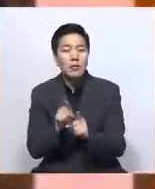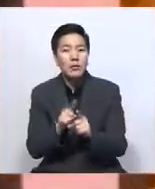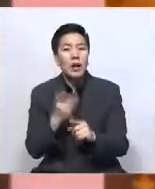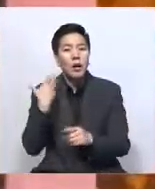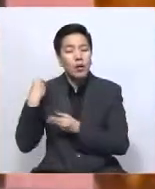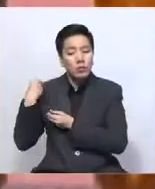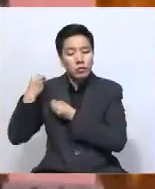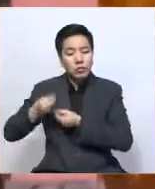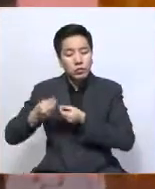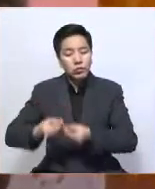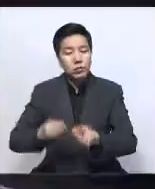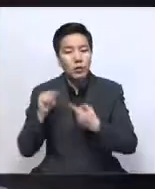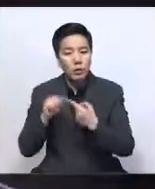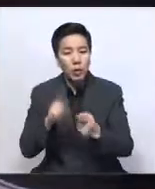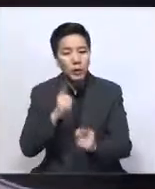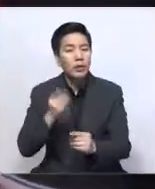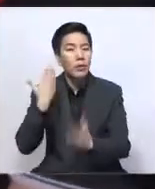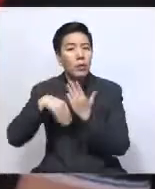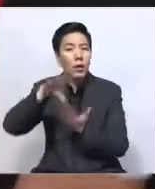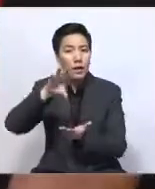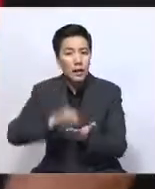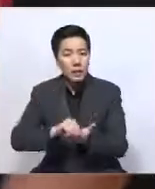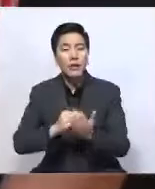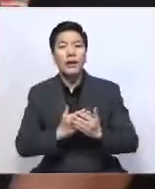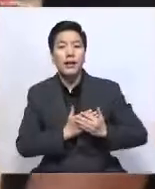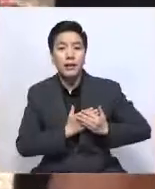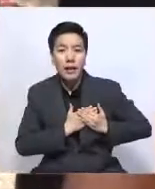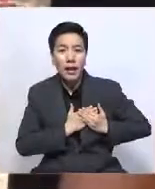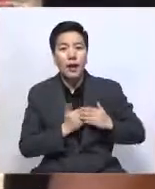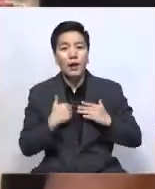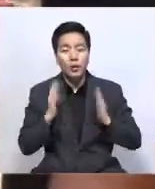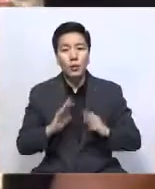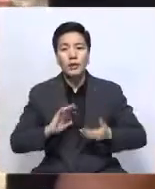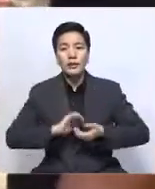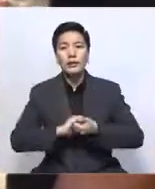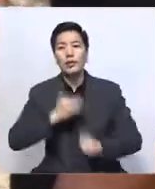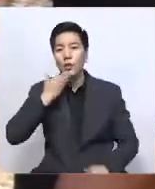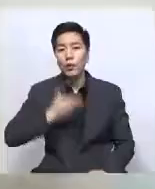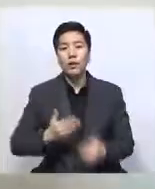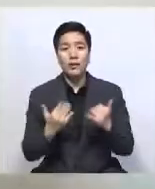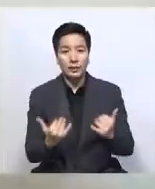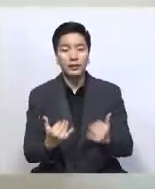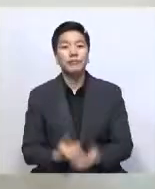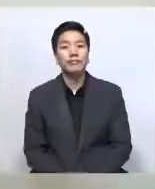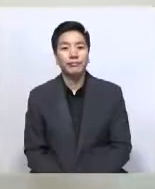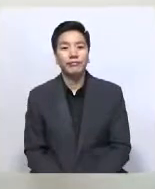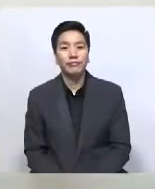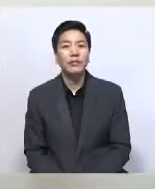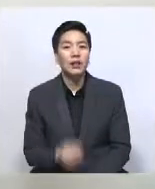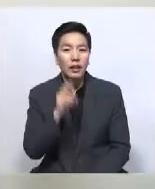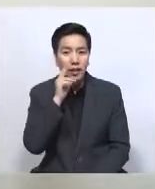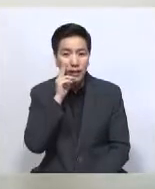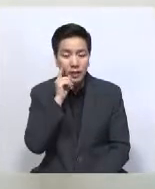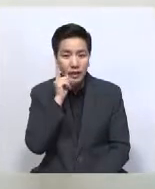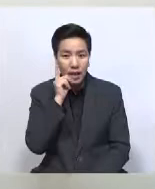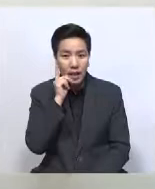ากรุ่นสู่รุ่นกลายเป็นตำนานที่กระชับความรักใคร่ของผู้คนให้แน่นแฟ้นยิ่งขึ้นอดุลเดชมาเสมถ่ายภาพสุภา